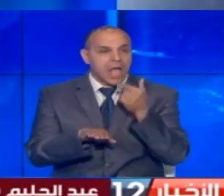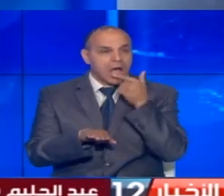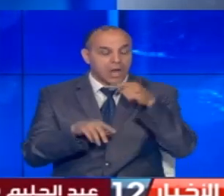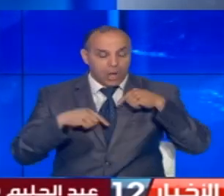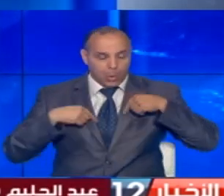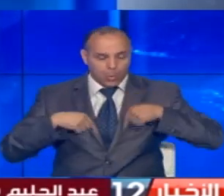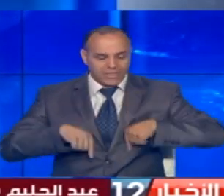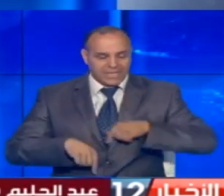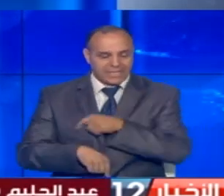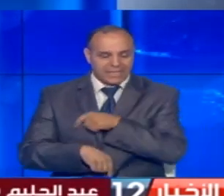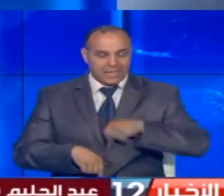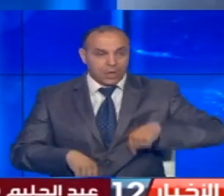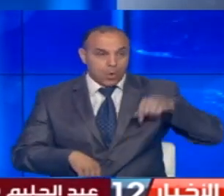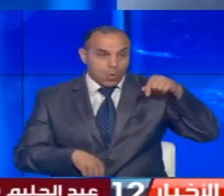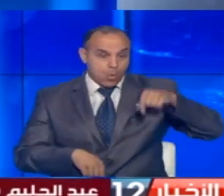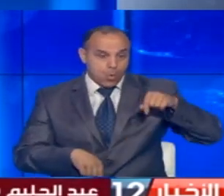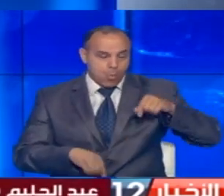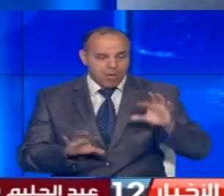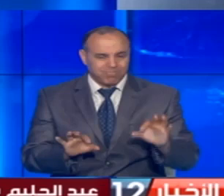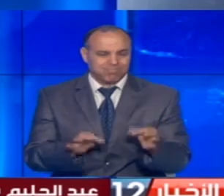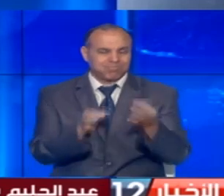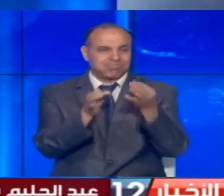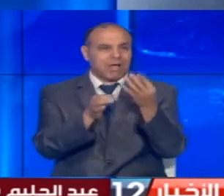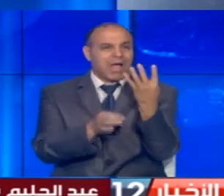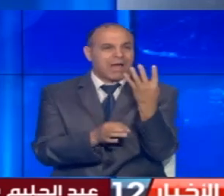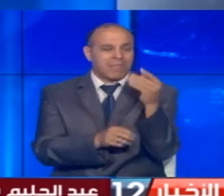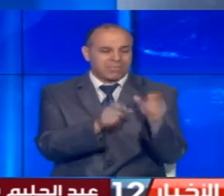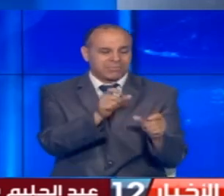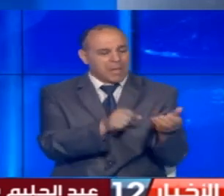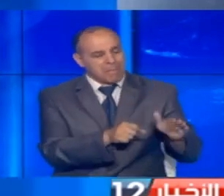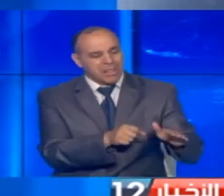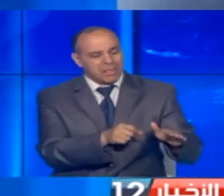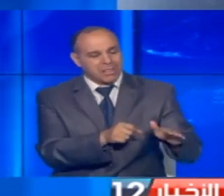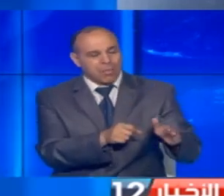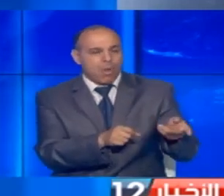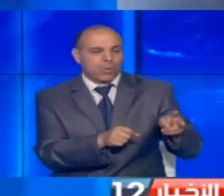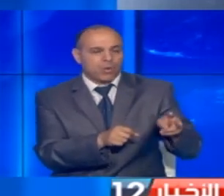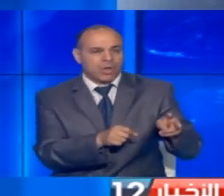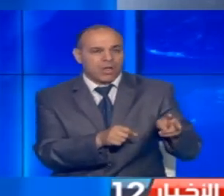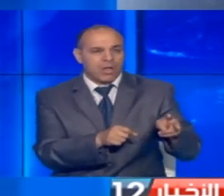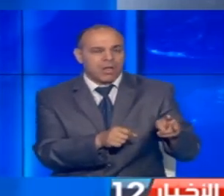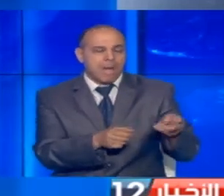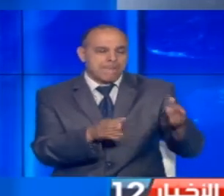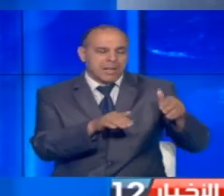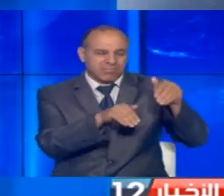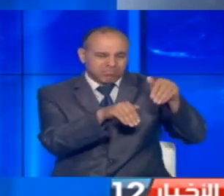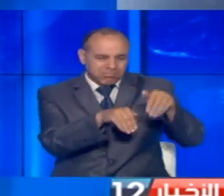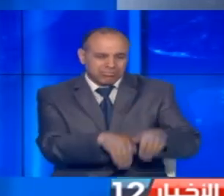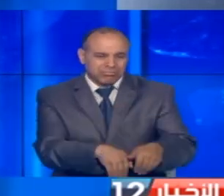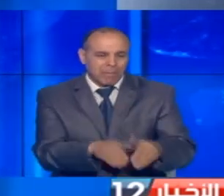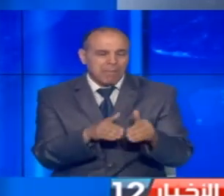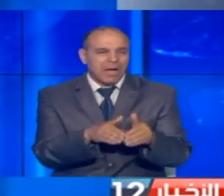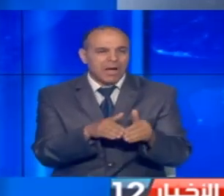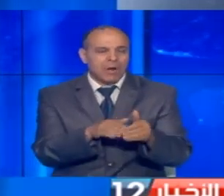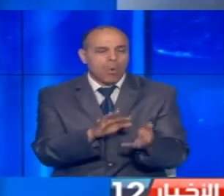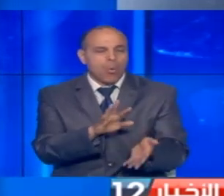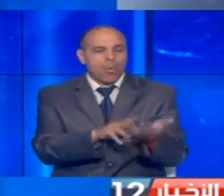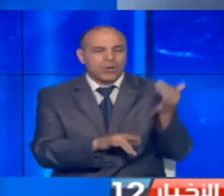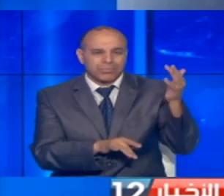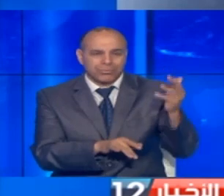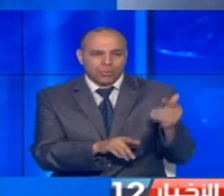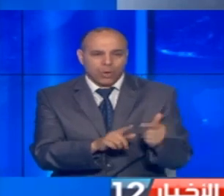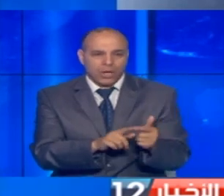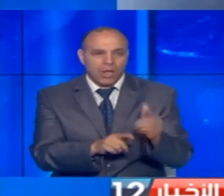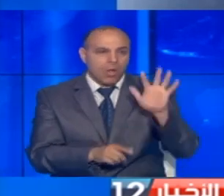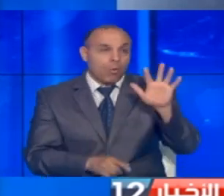وزارة الداخلية اليوم بأنه تم العثور على 4 جثث أخرى لضحايا غرق المركب، ليرتفع عدد الضحايا